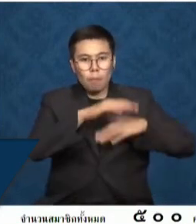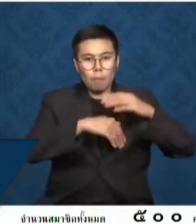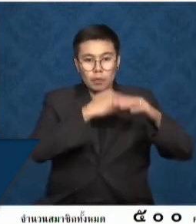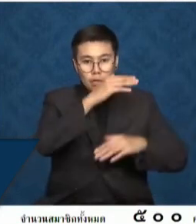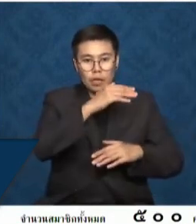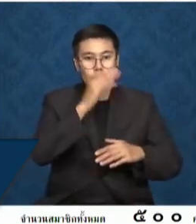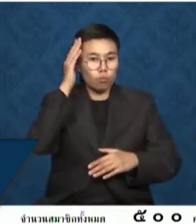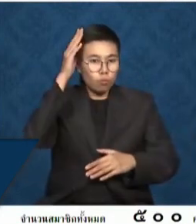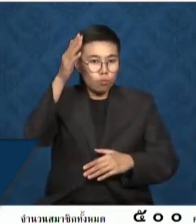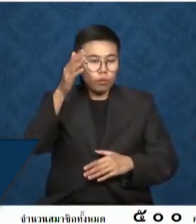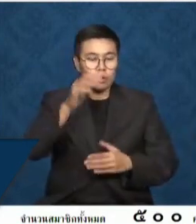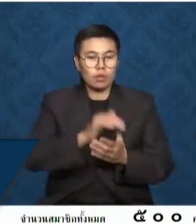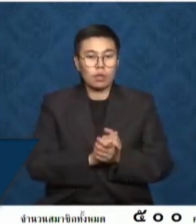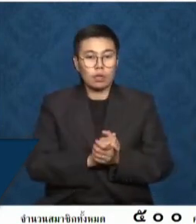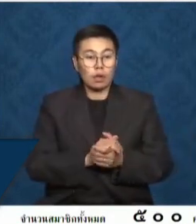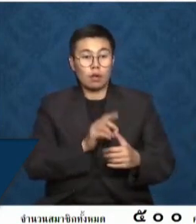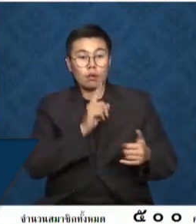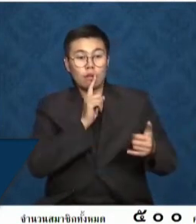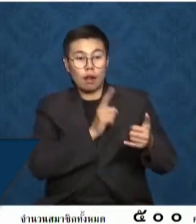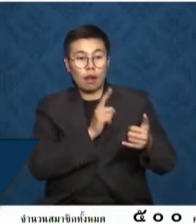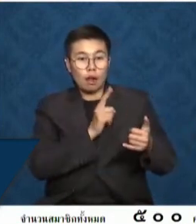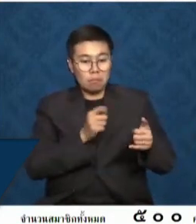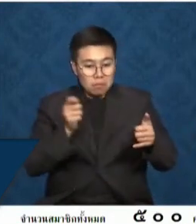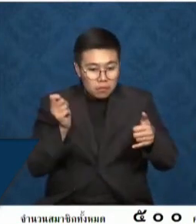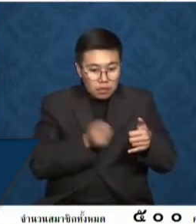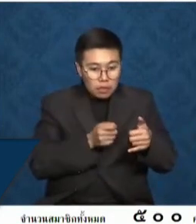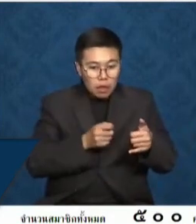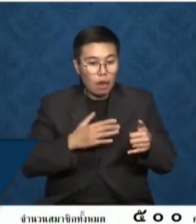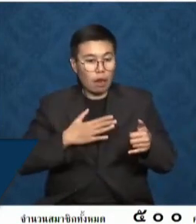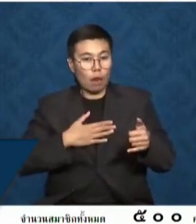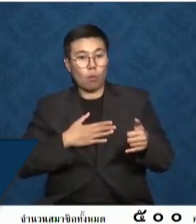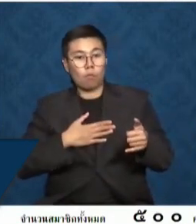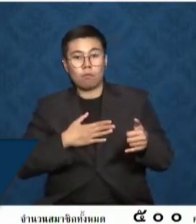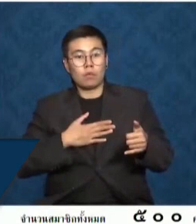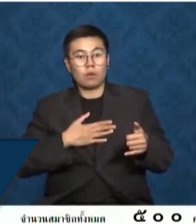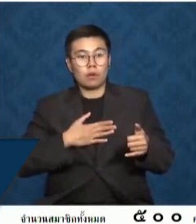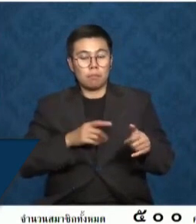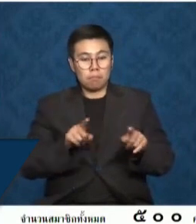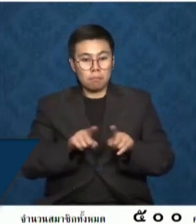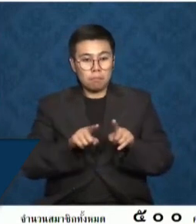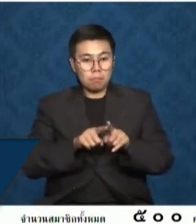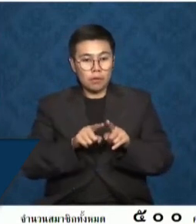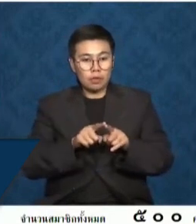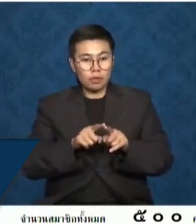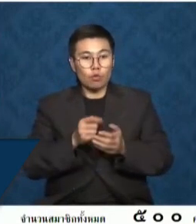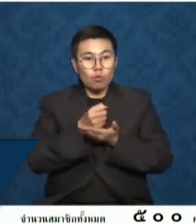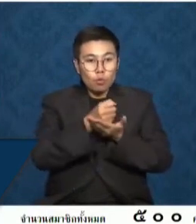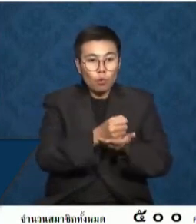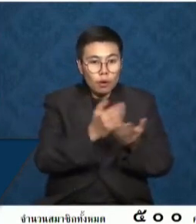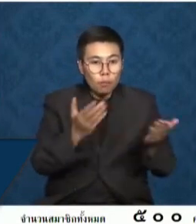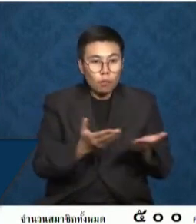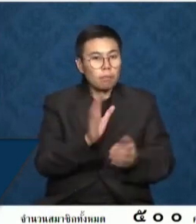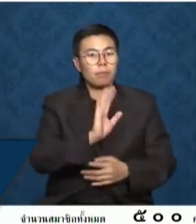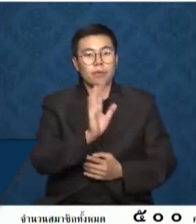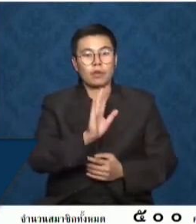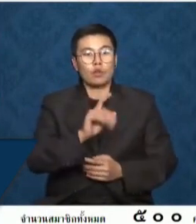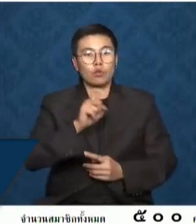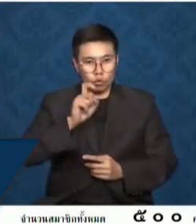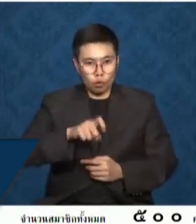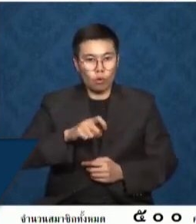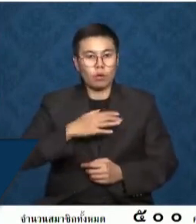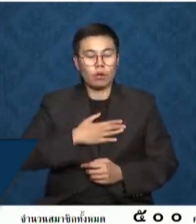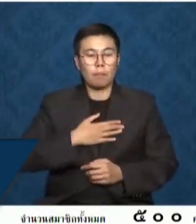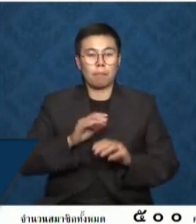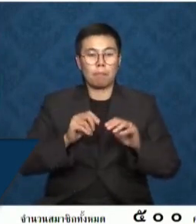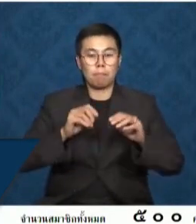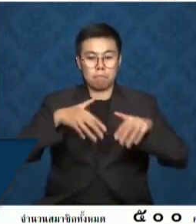อนค่ะว่าการที่เราไม่ดุไม่ด่าไม่ตีไม่ได้หมายความว่าเราให้ท้ายค่ะแต่เป็นหน้าที่ที่เราต้องสร้างสมดุลทางอำนาจระหว่าง